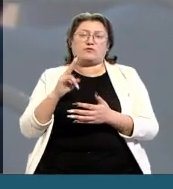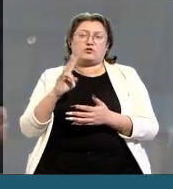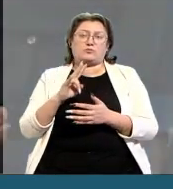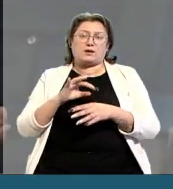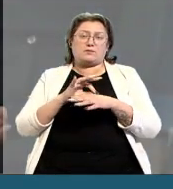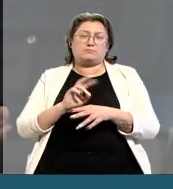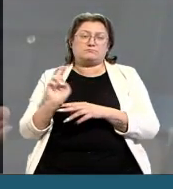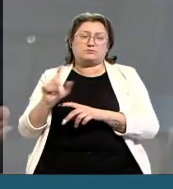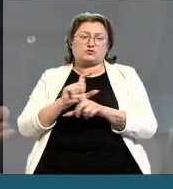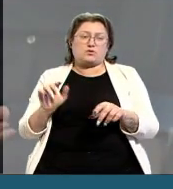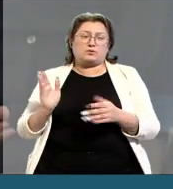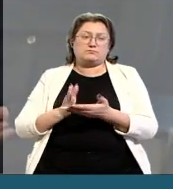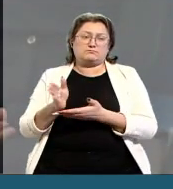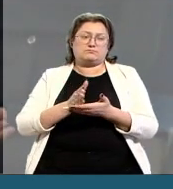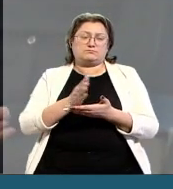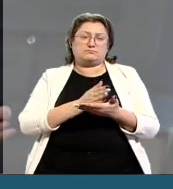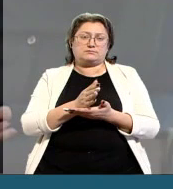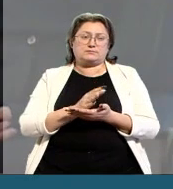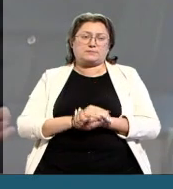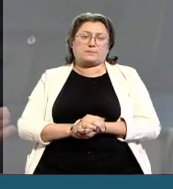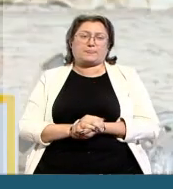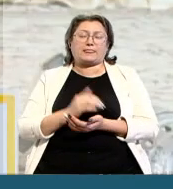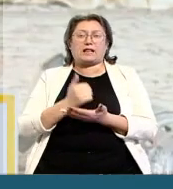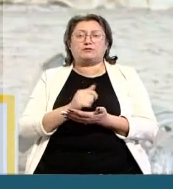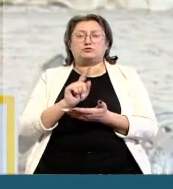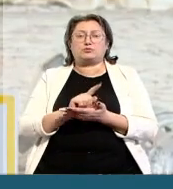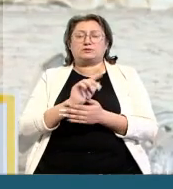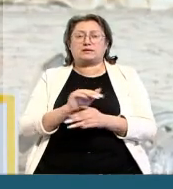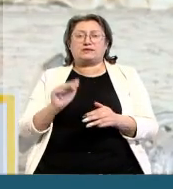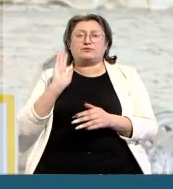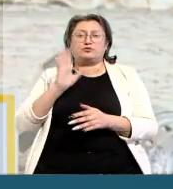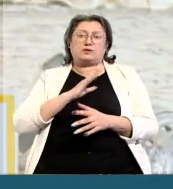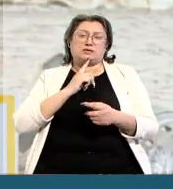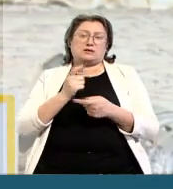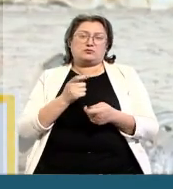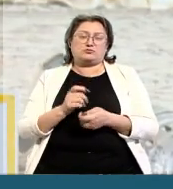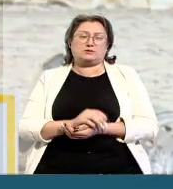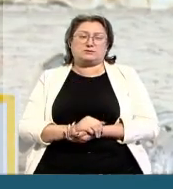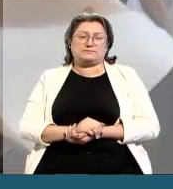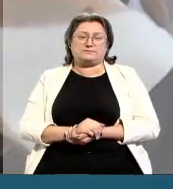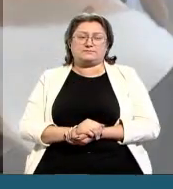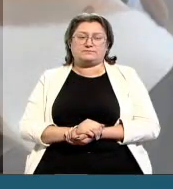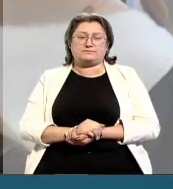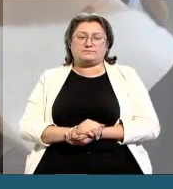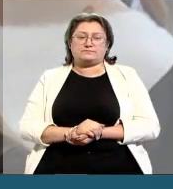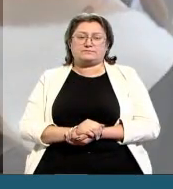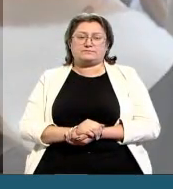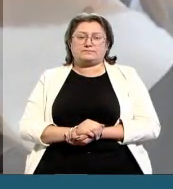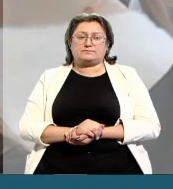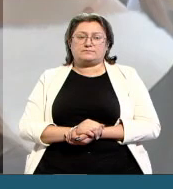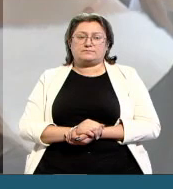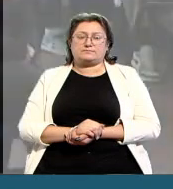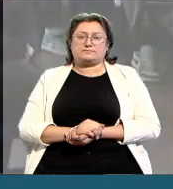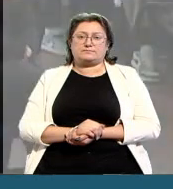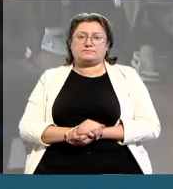2-ші қарашаға дейін жалғасын табады. Бастысы осындай алдын алу шаралары балалардың болашақта сақ болуына сеп, дейді полиция қызметкерлері.